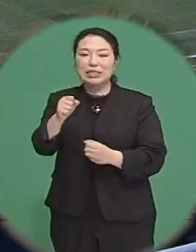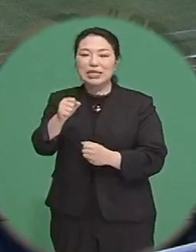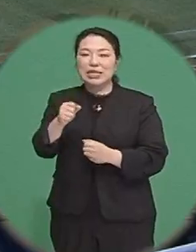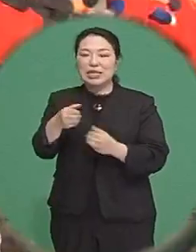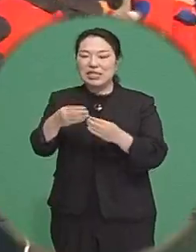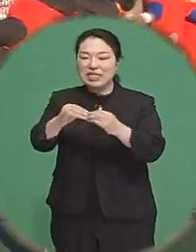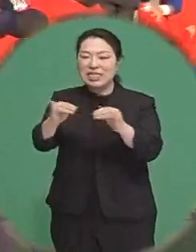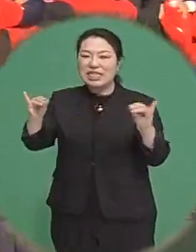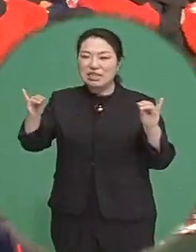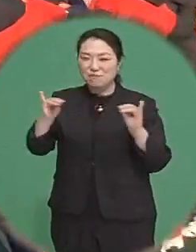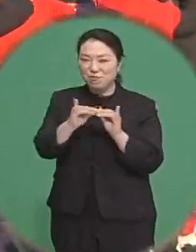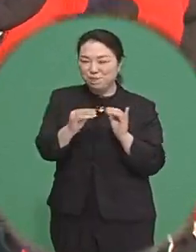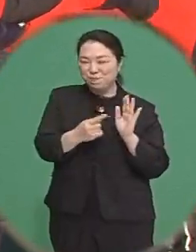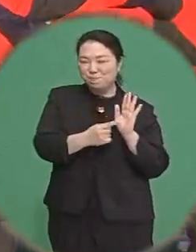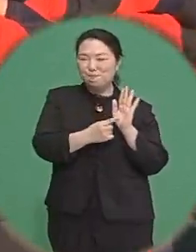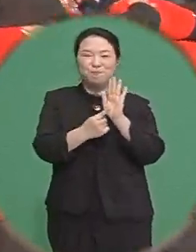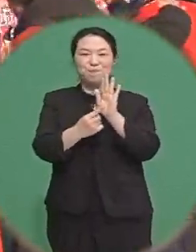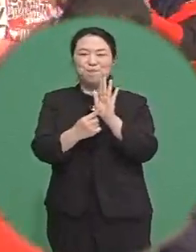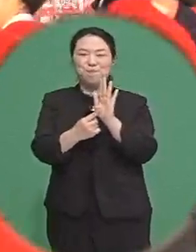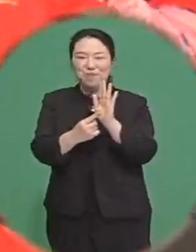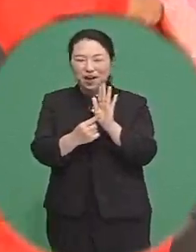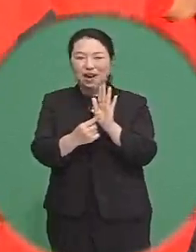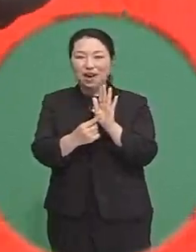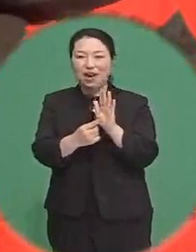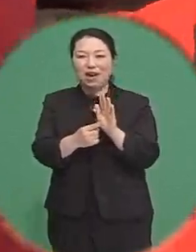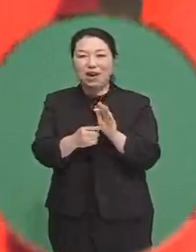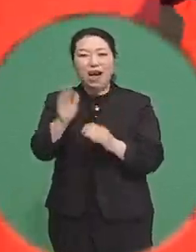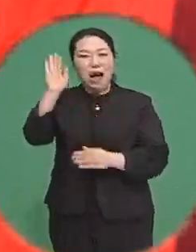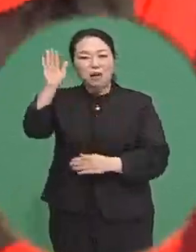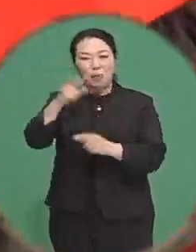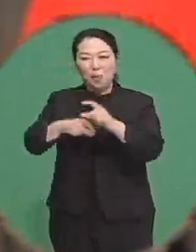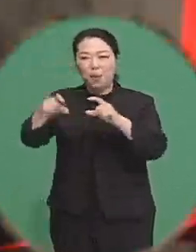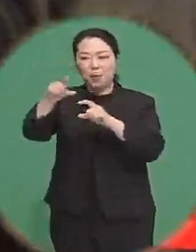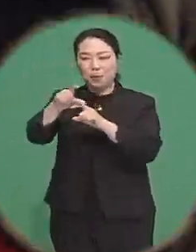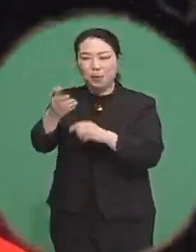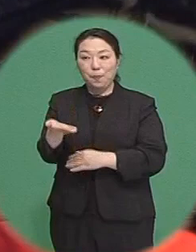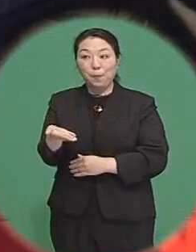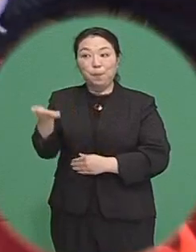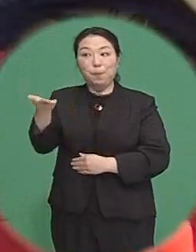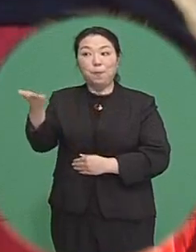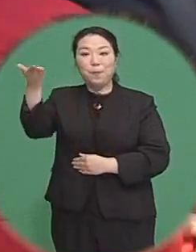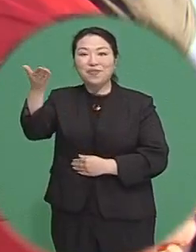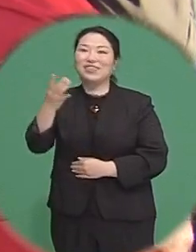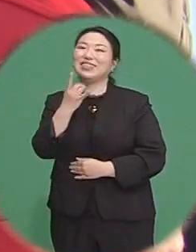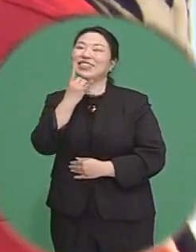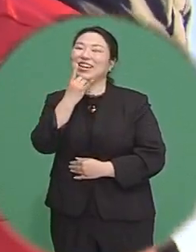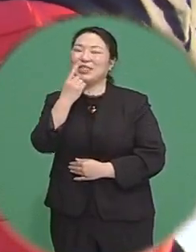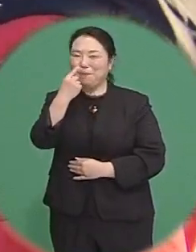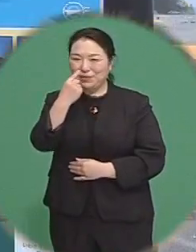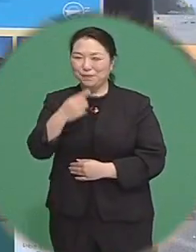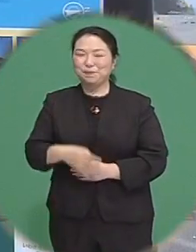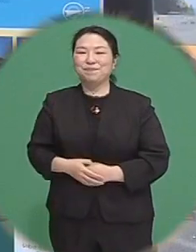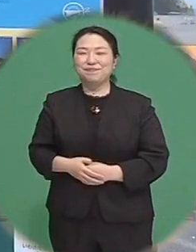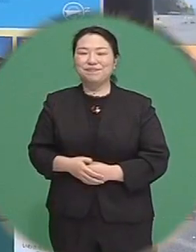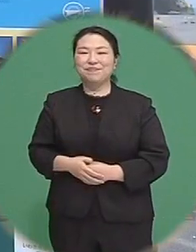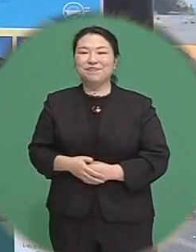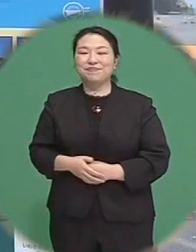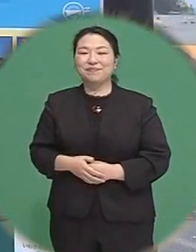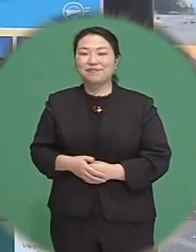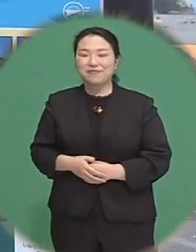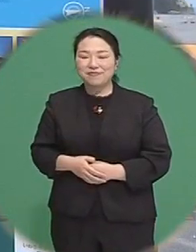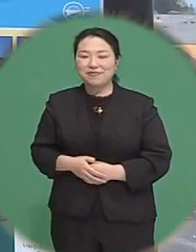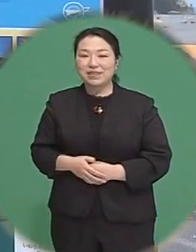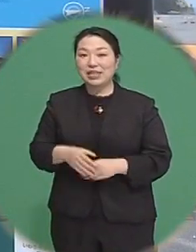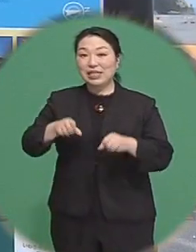誕生いたしましたさらに高みを目指して躍動していただくことを期待していますまた